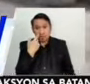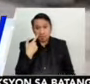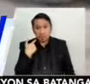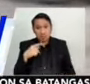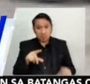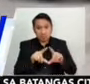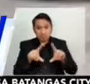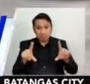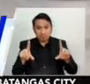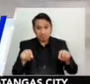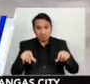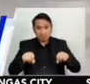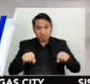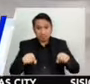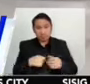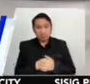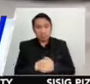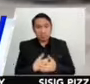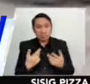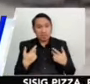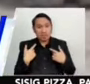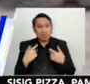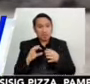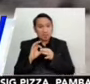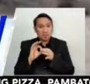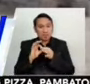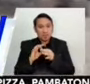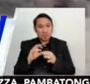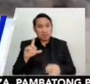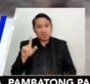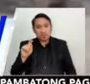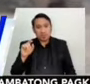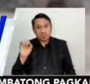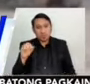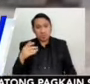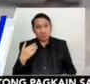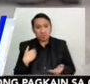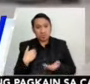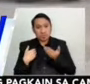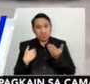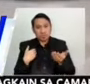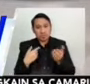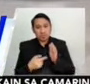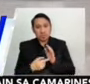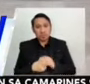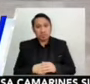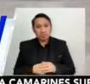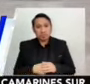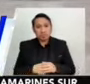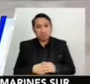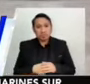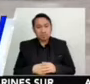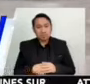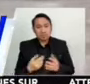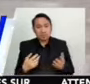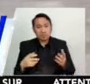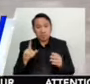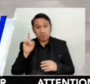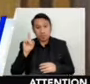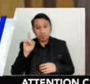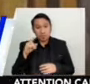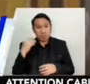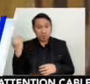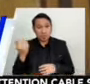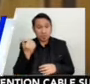motorsiklo. May pag-coordinate ang SAIC sa LTO para maisyuhan ng show cause order ang rider. Natikitan din ang isang ambulansya na walang sakay